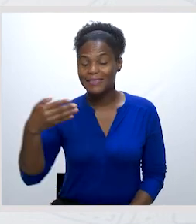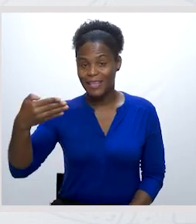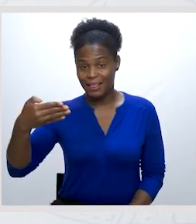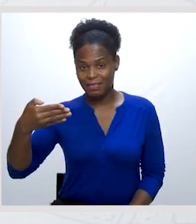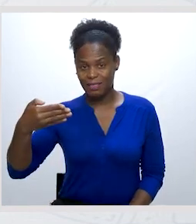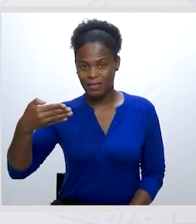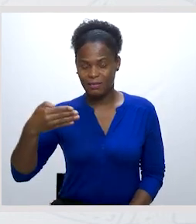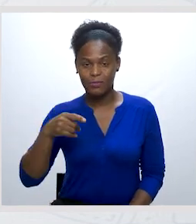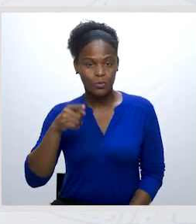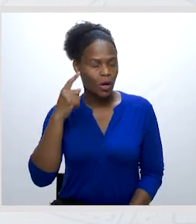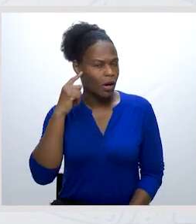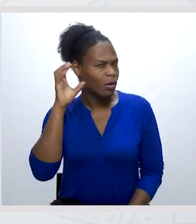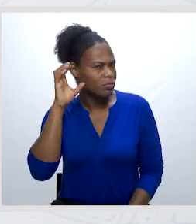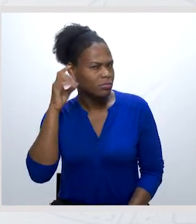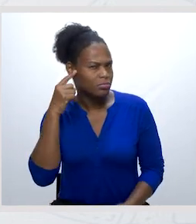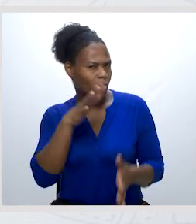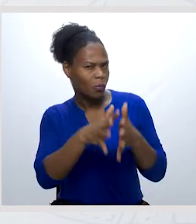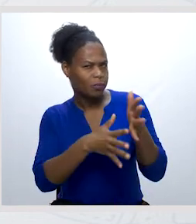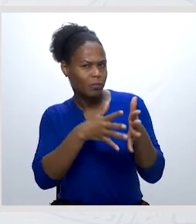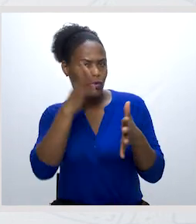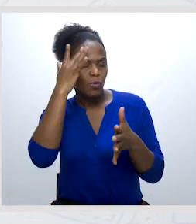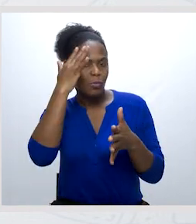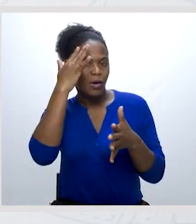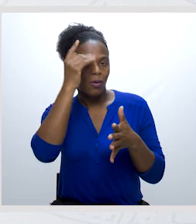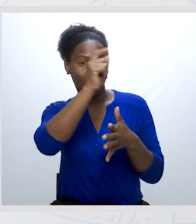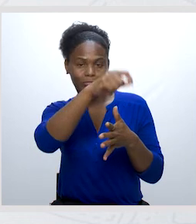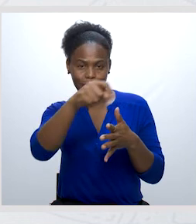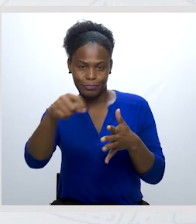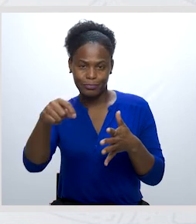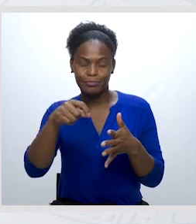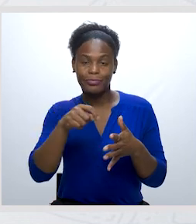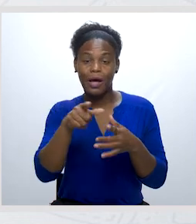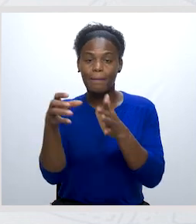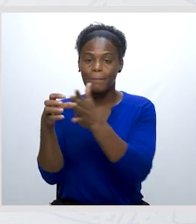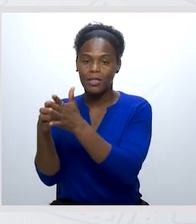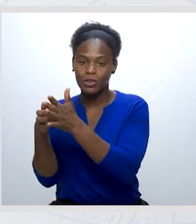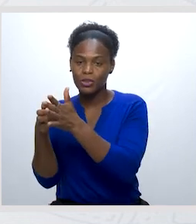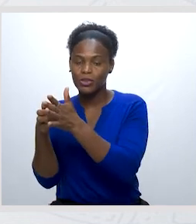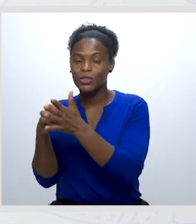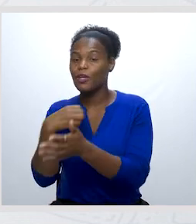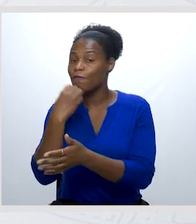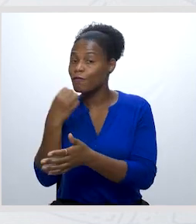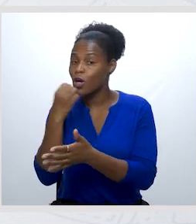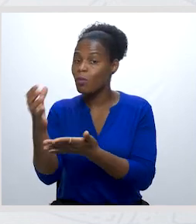Écoute et écris le numéro de l'extrait correspondant aux images des fruits et légumes que tu as entendus.